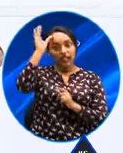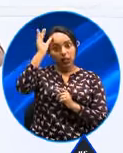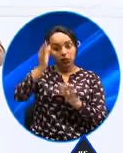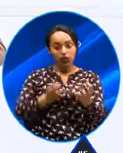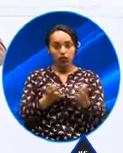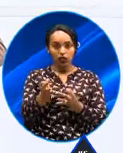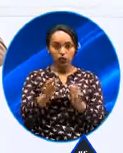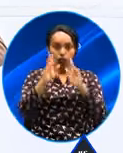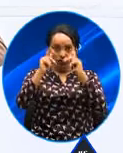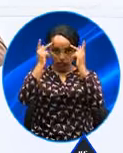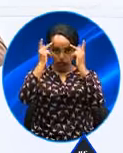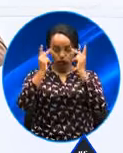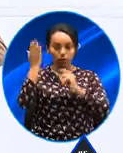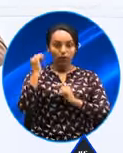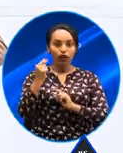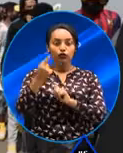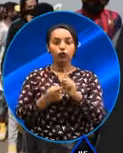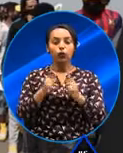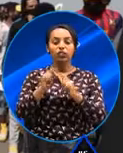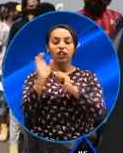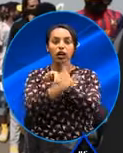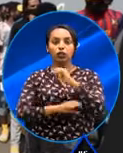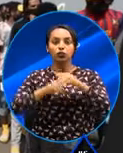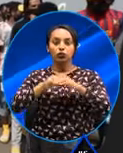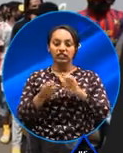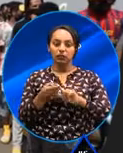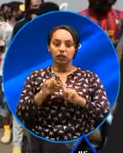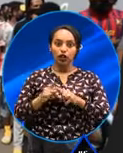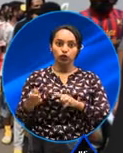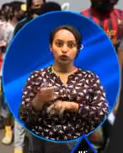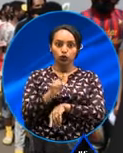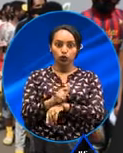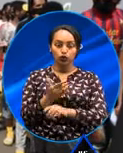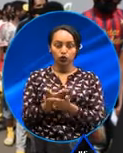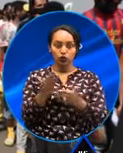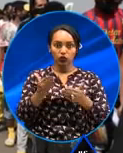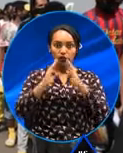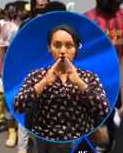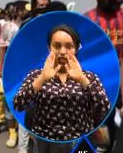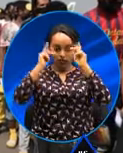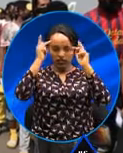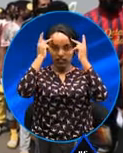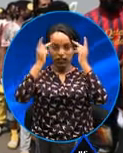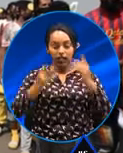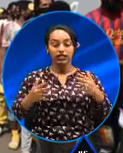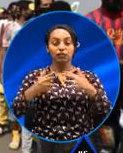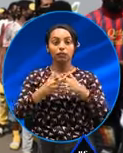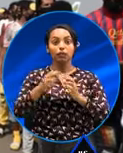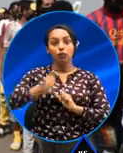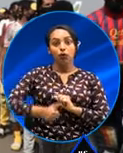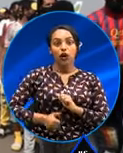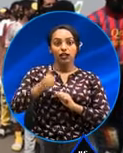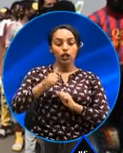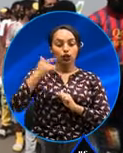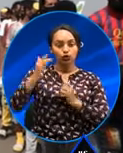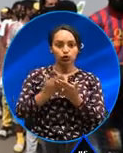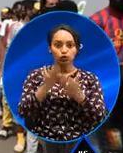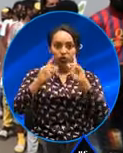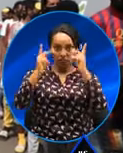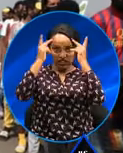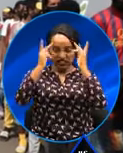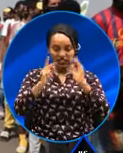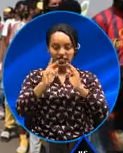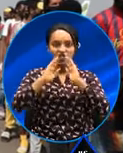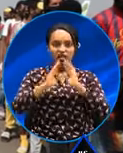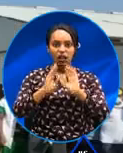ገለጹ። ሚኒስትሯ ባለፉት ወራት ወደ ሀገር ውስጥ ተመላሽ የሆኑ ዜጎችን ጉዳይ በሰላም ሚኒስቴር አስተባባሪነት በዋናነት ከውጭ ጉዳይ